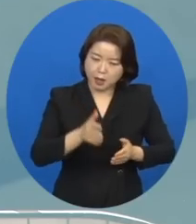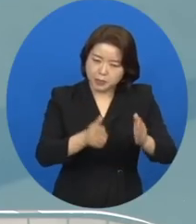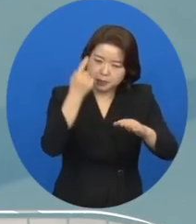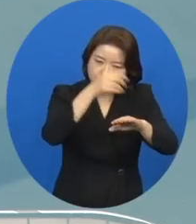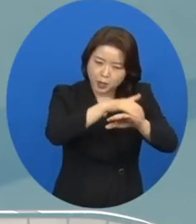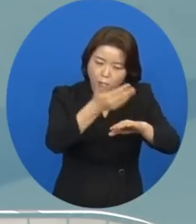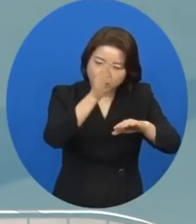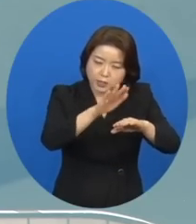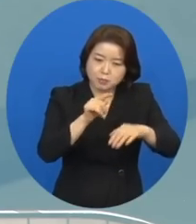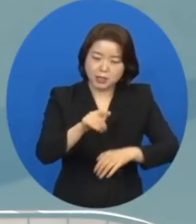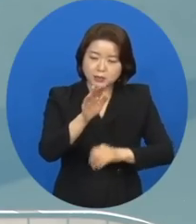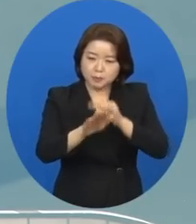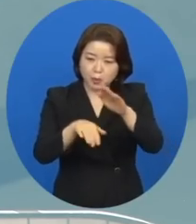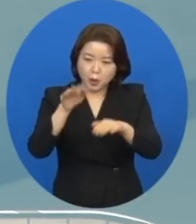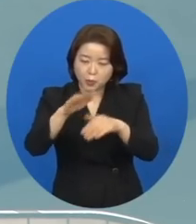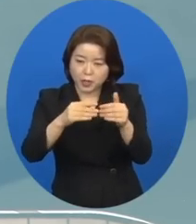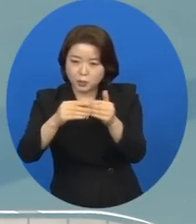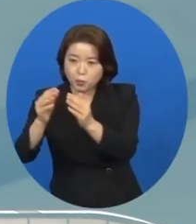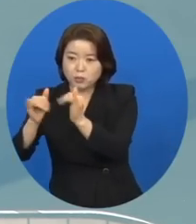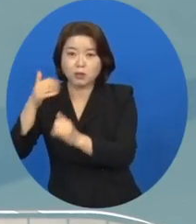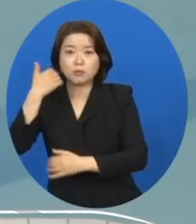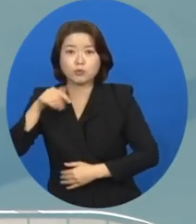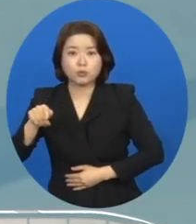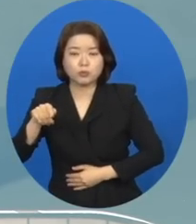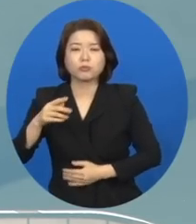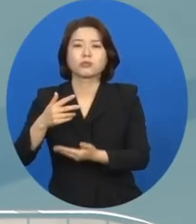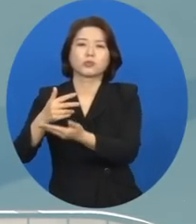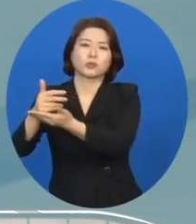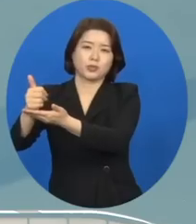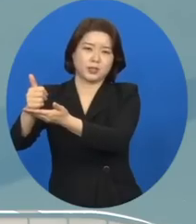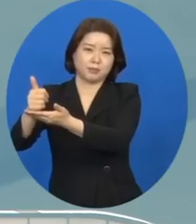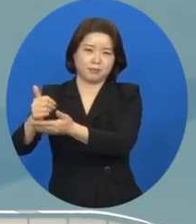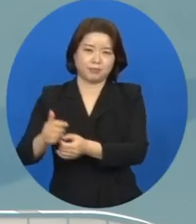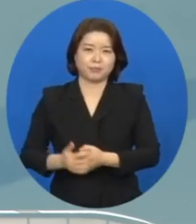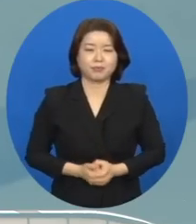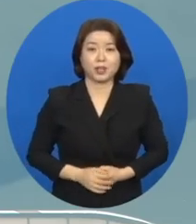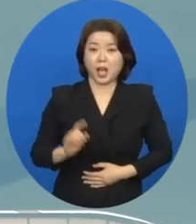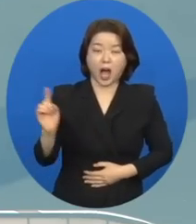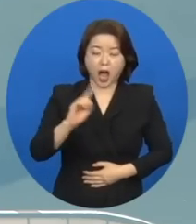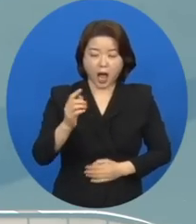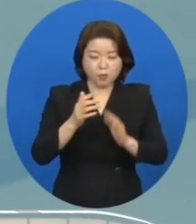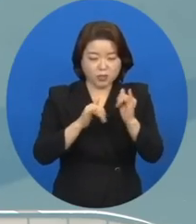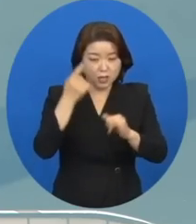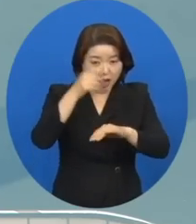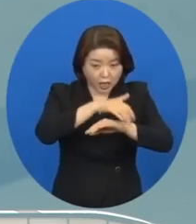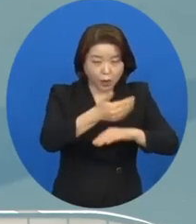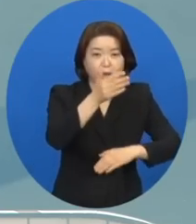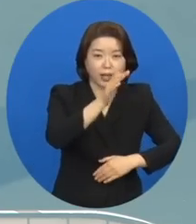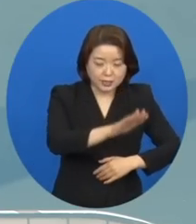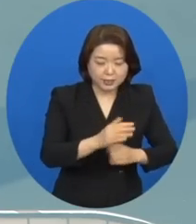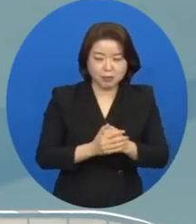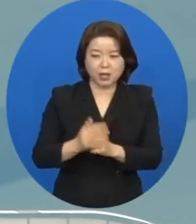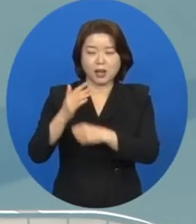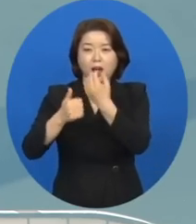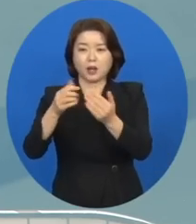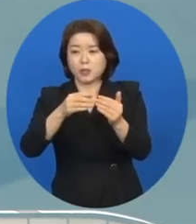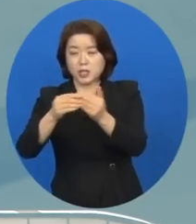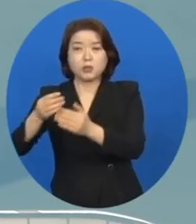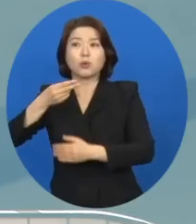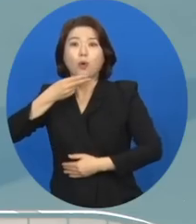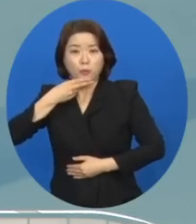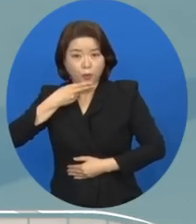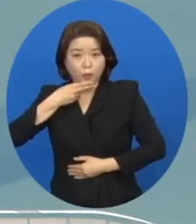그 발걸음을 인도하시는 분은 주님이시다. 아무리 인간이 계획을 해도 하나님이 인도해 주지